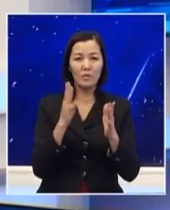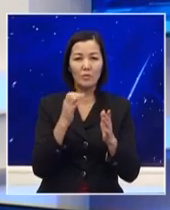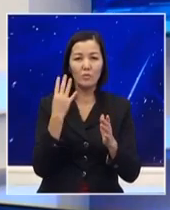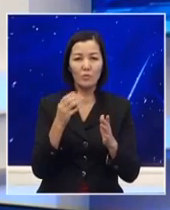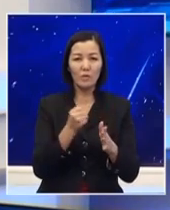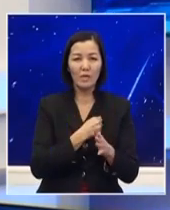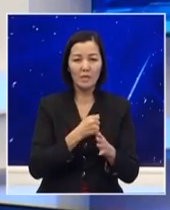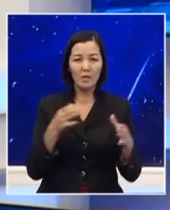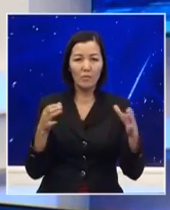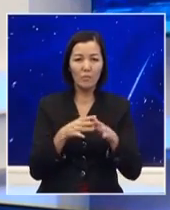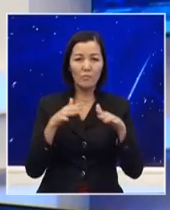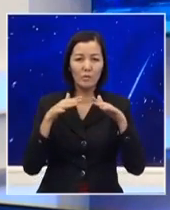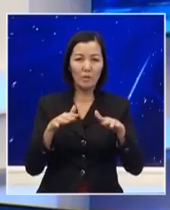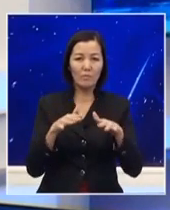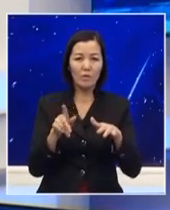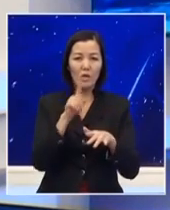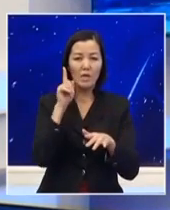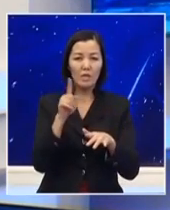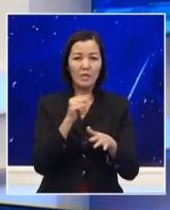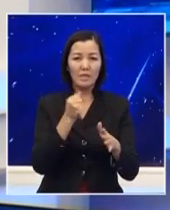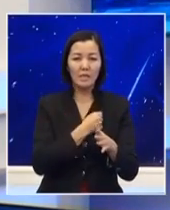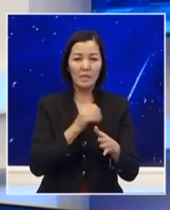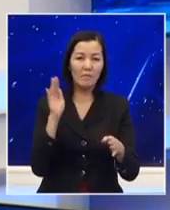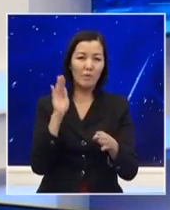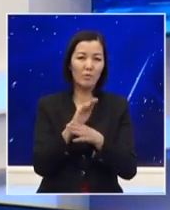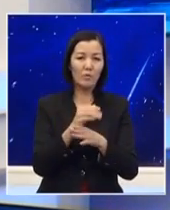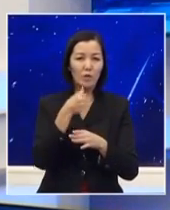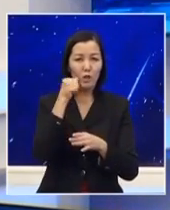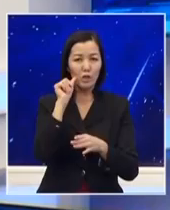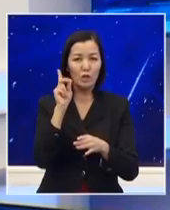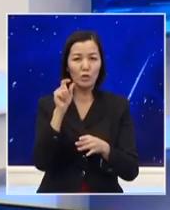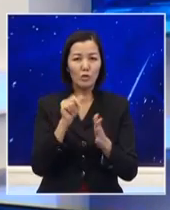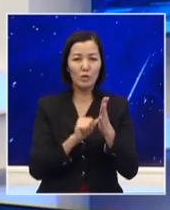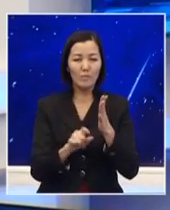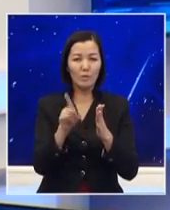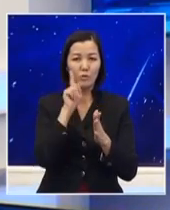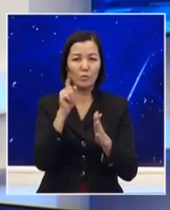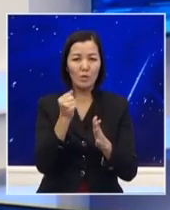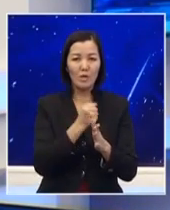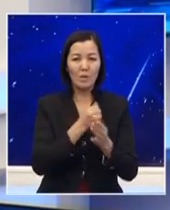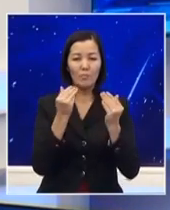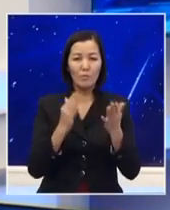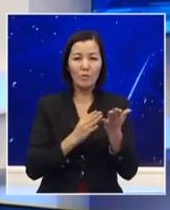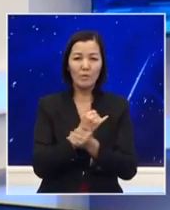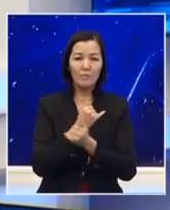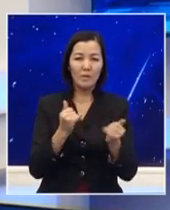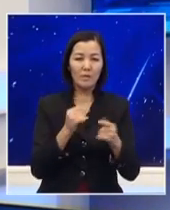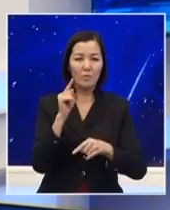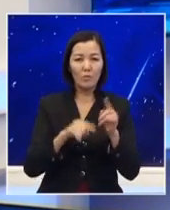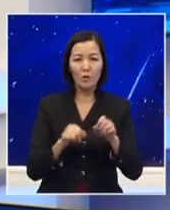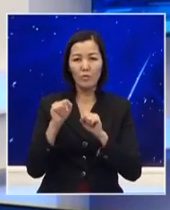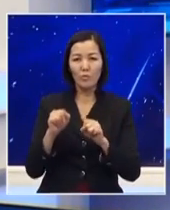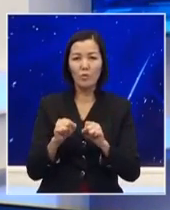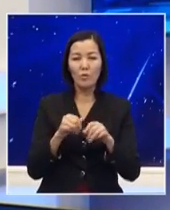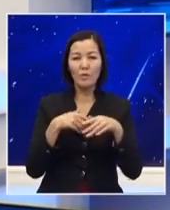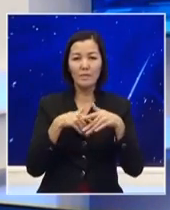десанттық шабуылдаушы бригадасы жас әскерлерімен толықты. Кешегі 160-қа жуық бозбала бүгін еліне қызмет етіп, отанын қорғауға